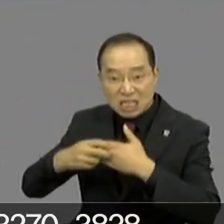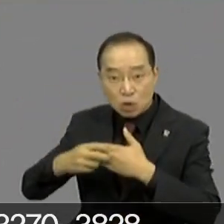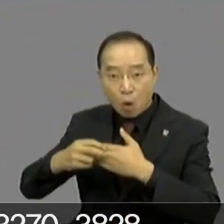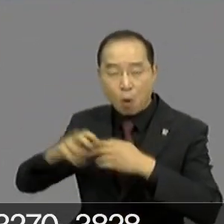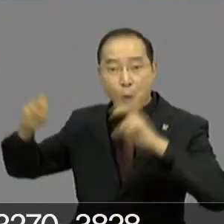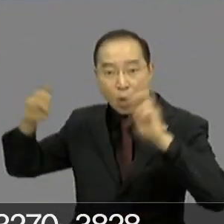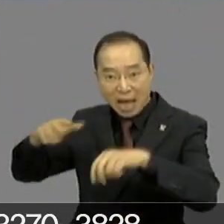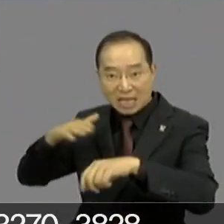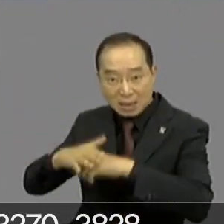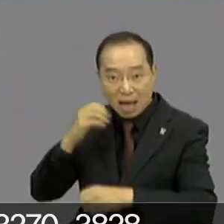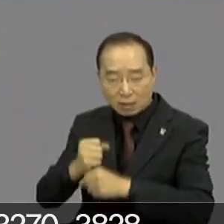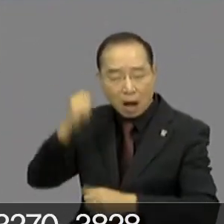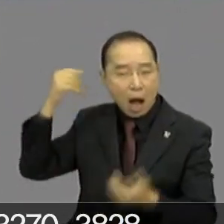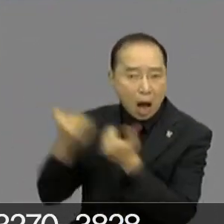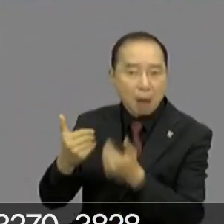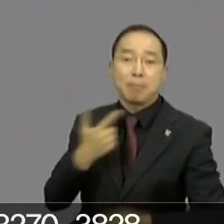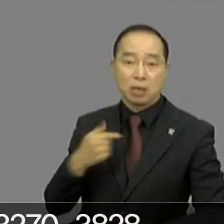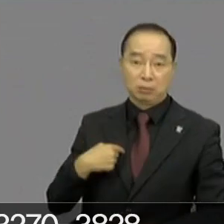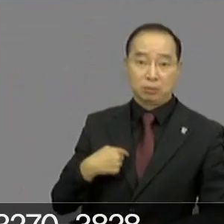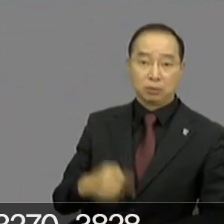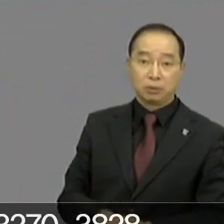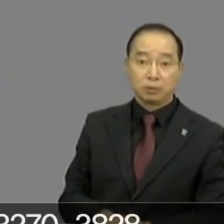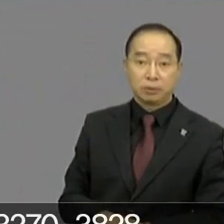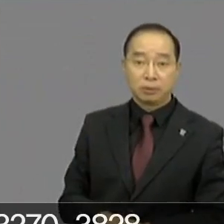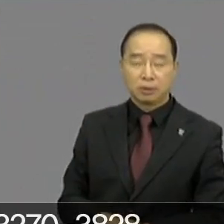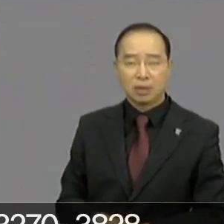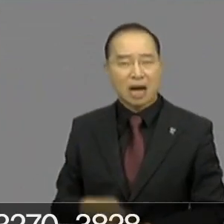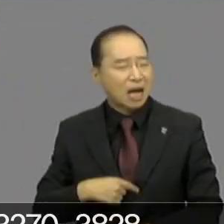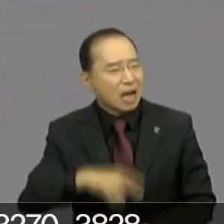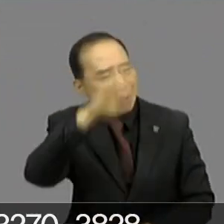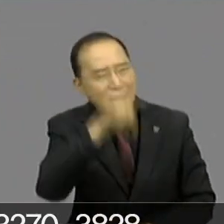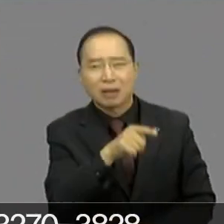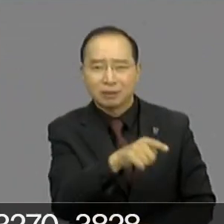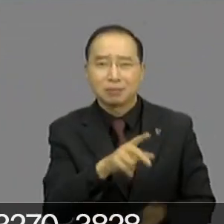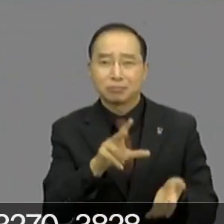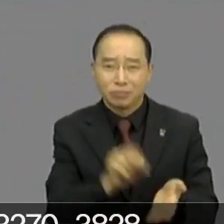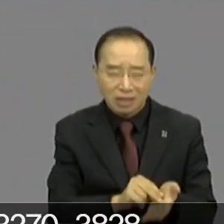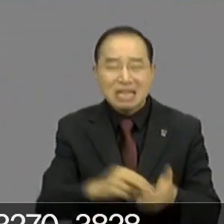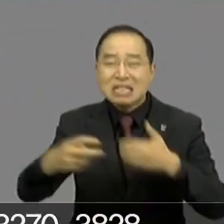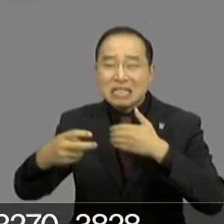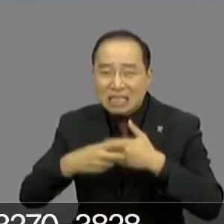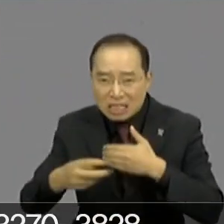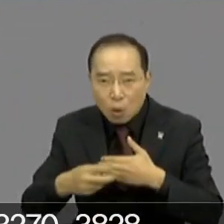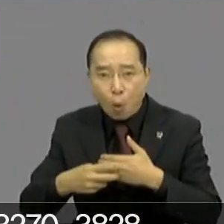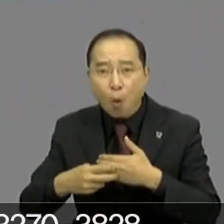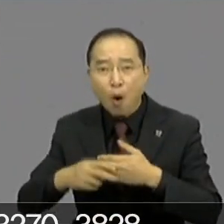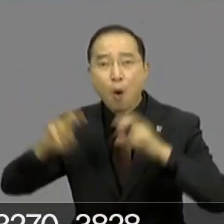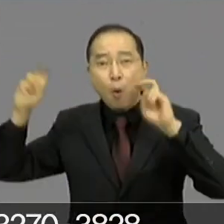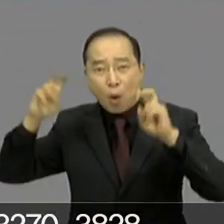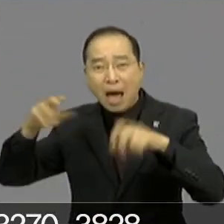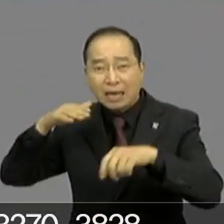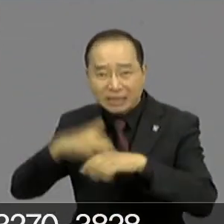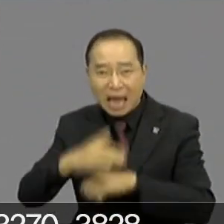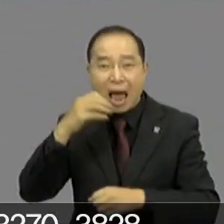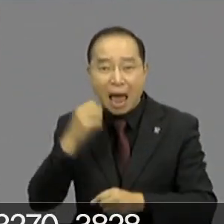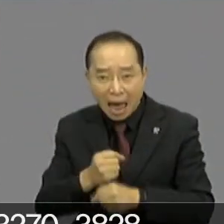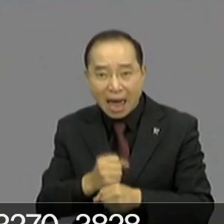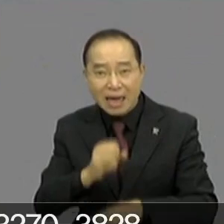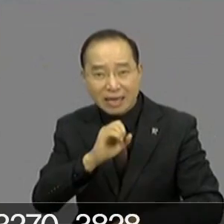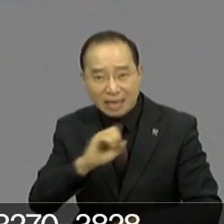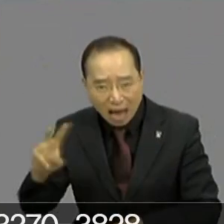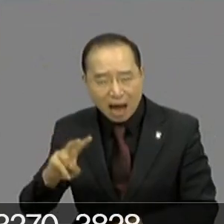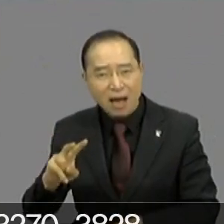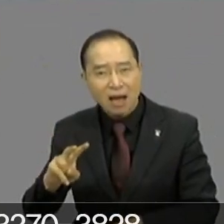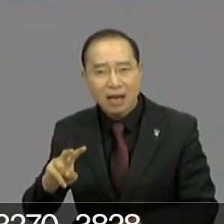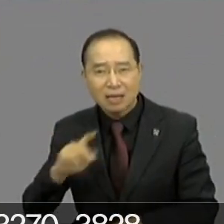그 계획에 어서 뭐 이런식으로 박영서 애고 왠지 는요 왜 의료 민영화 란 말이 앞에 붙어 야 이게 반대를 해야 되는